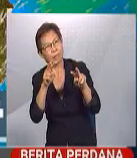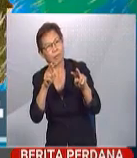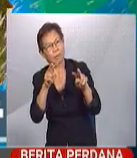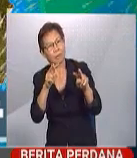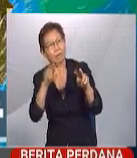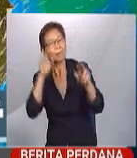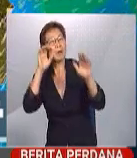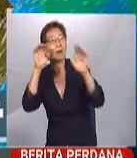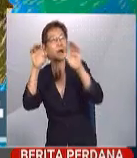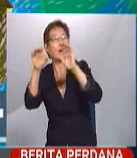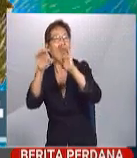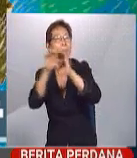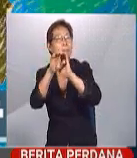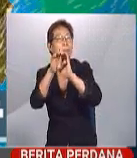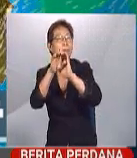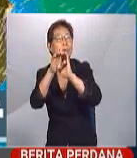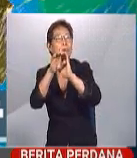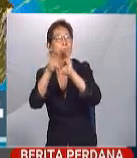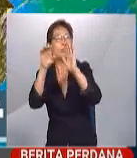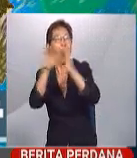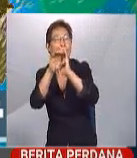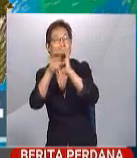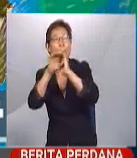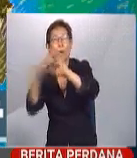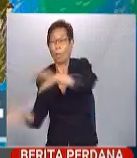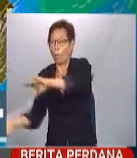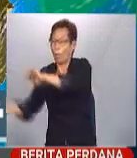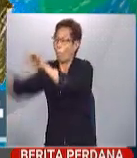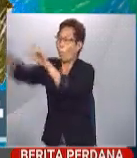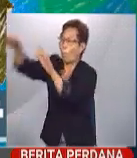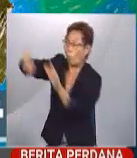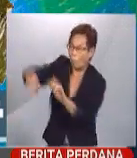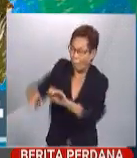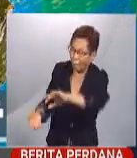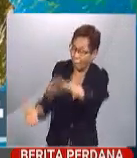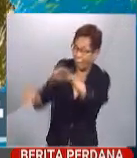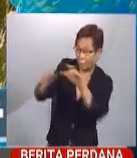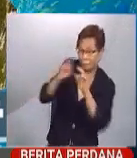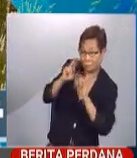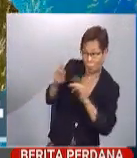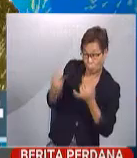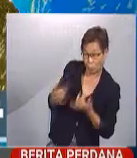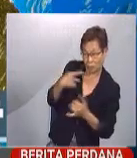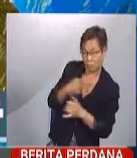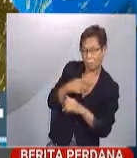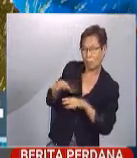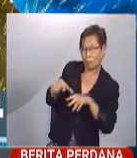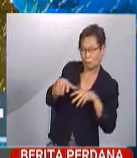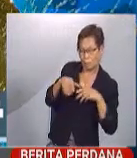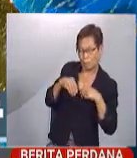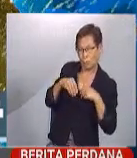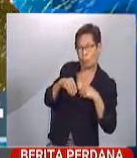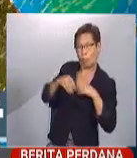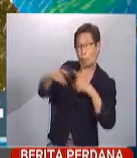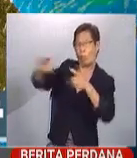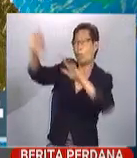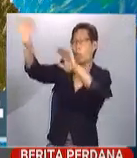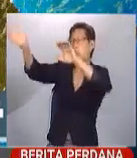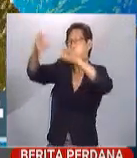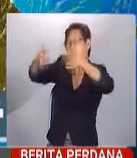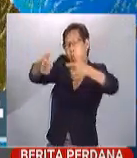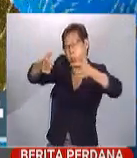jika dapat diperhatikan melalui papalan model ombak pada ketika ini, kita akan menerima keadaan halaju angin